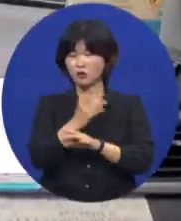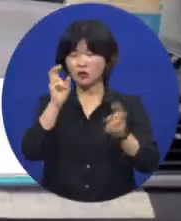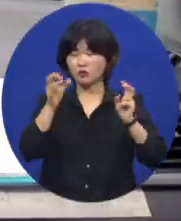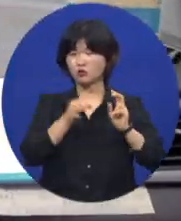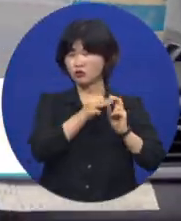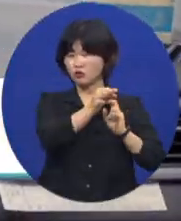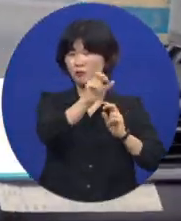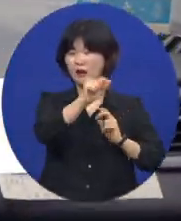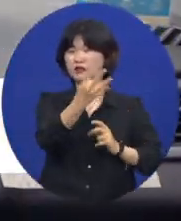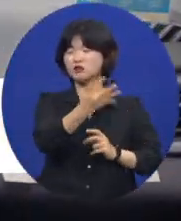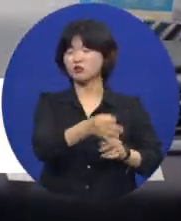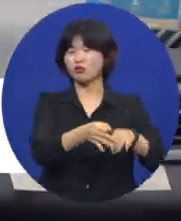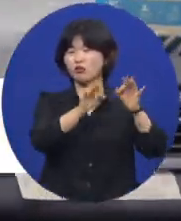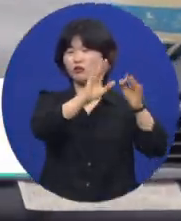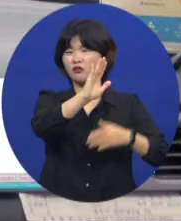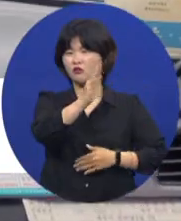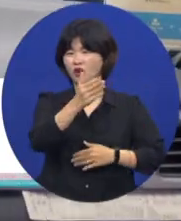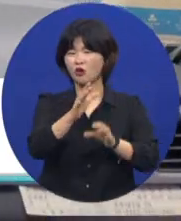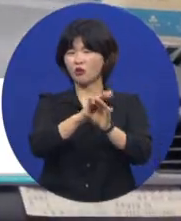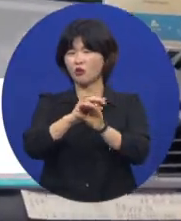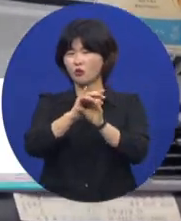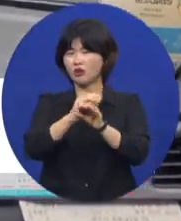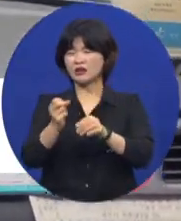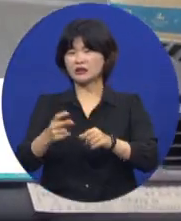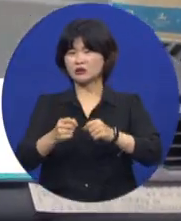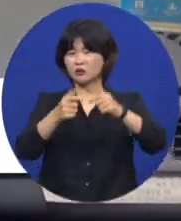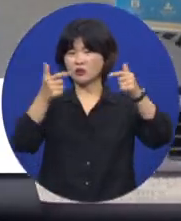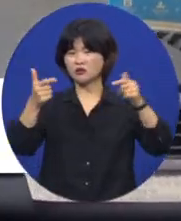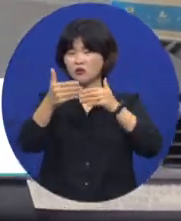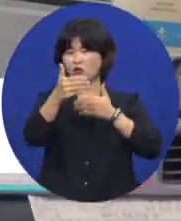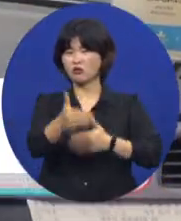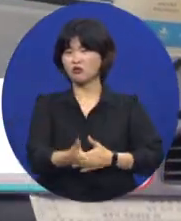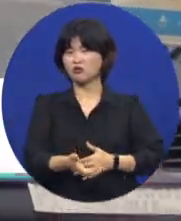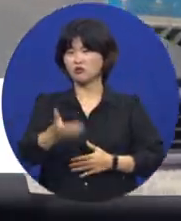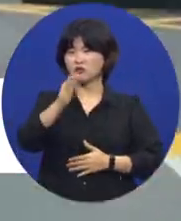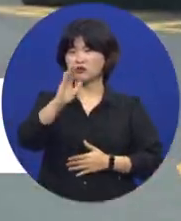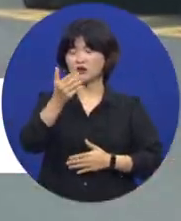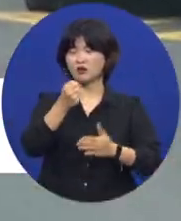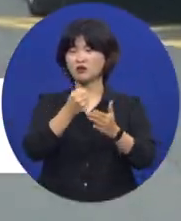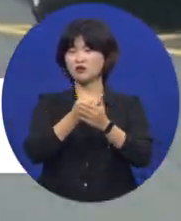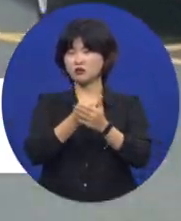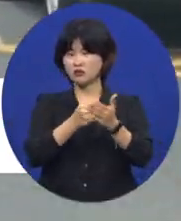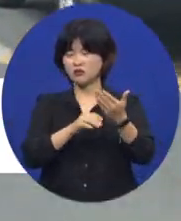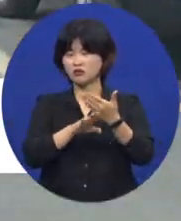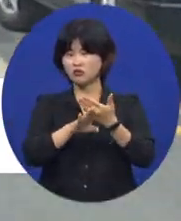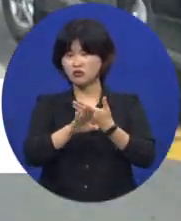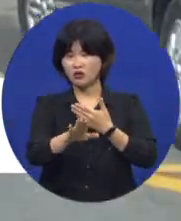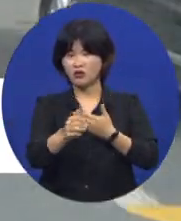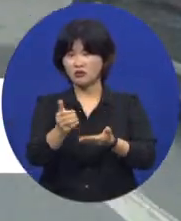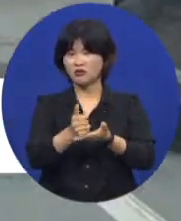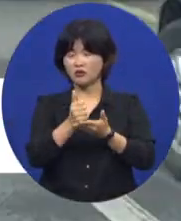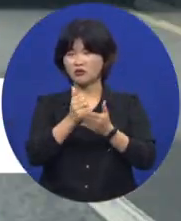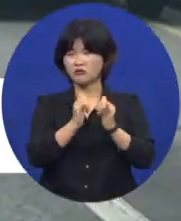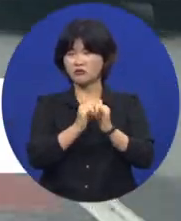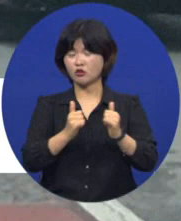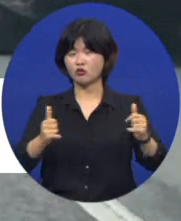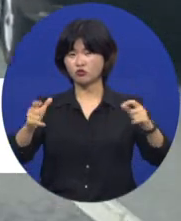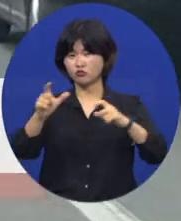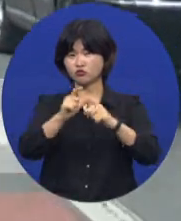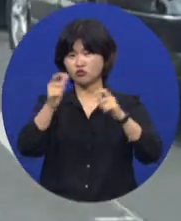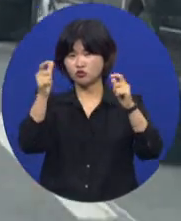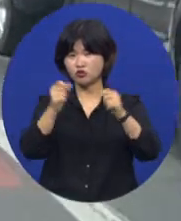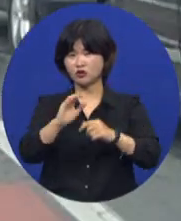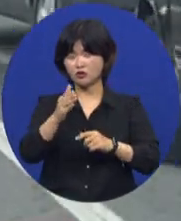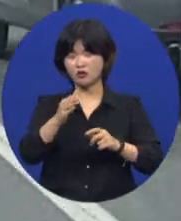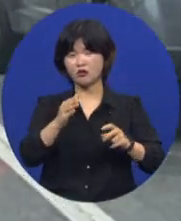14,000원 이나 올랐는데 코로나 1 고재 확산에 거리 두기가 4단계로 격상된 이후 승객은 더욱 줄어 산 가끔